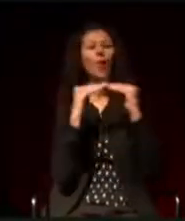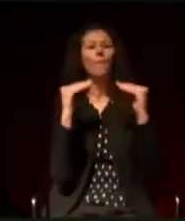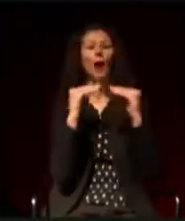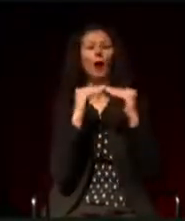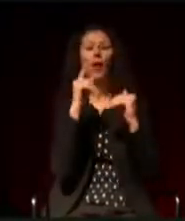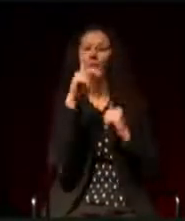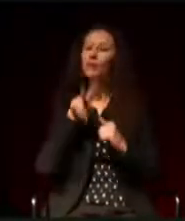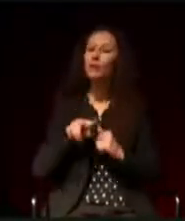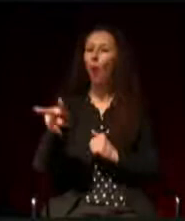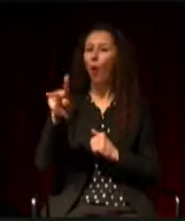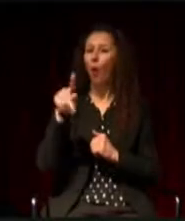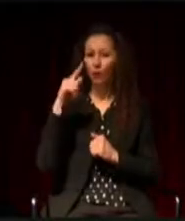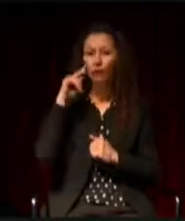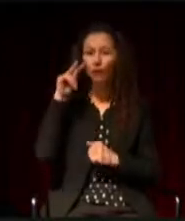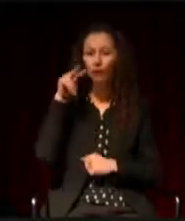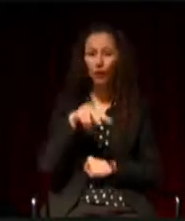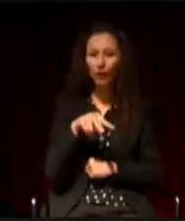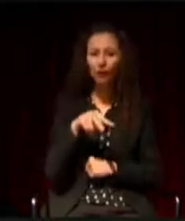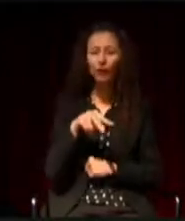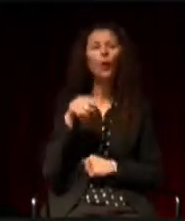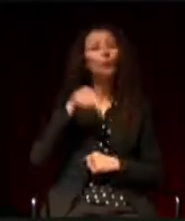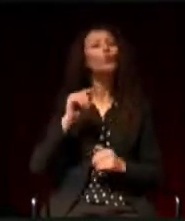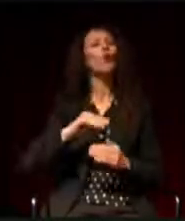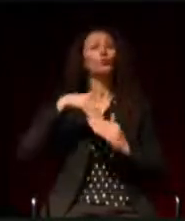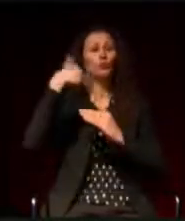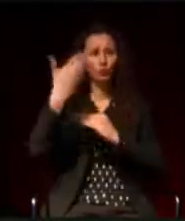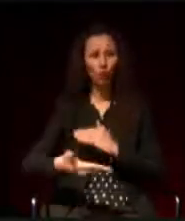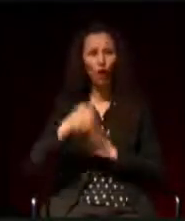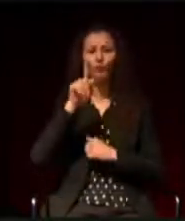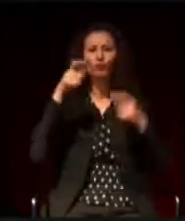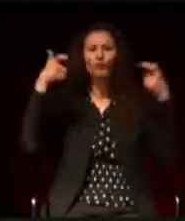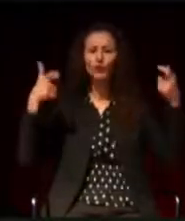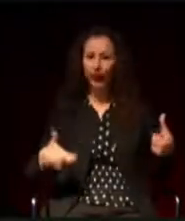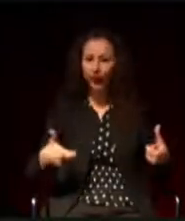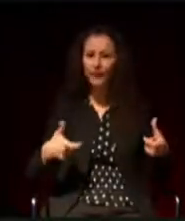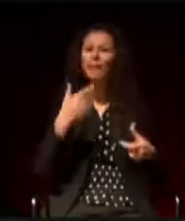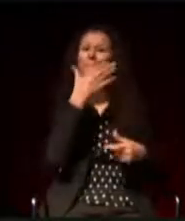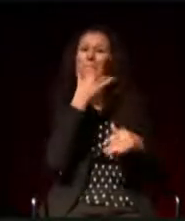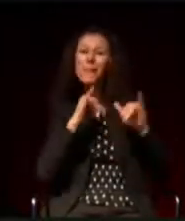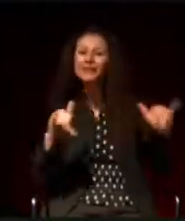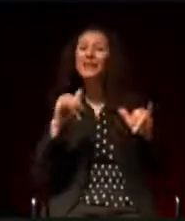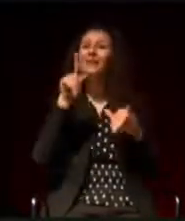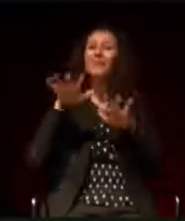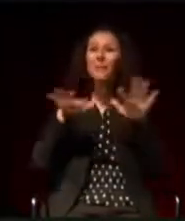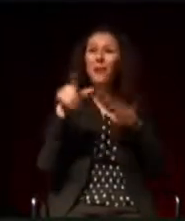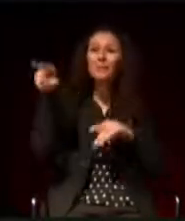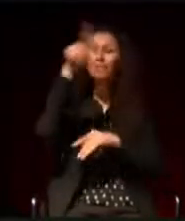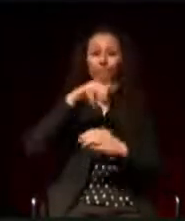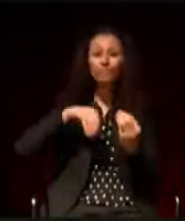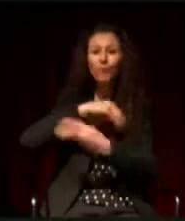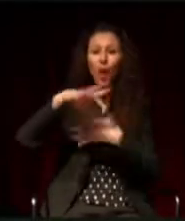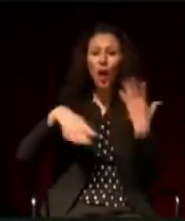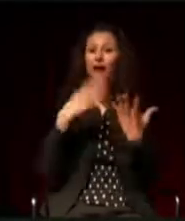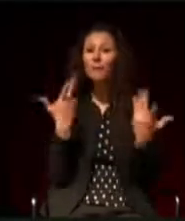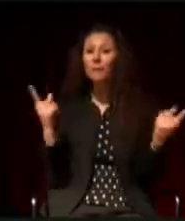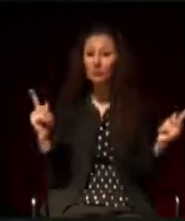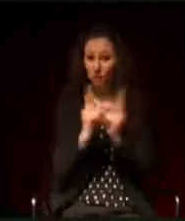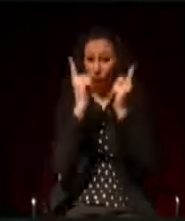mutabakatla yol alarak bundan sonra bu şehirde benzer felaketler